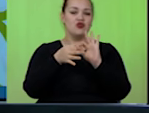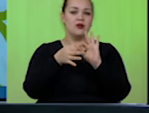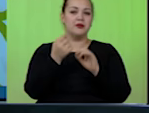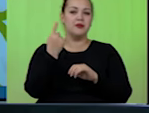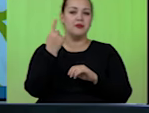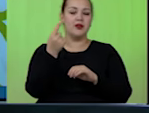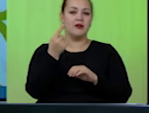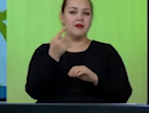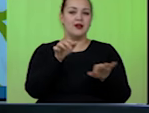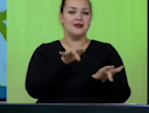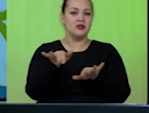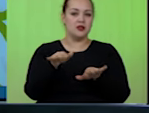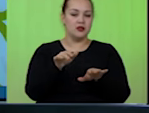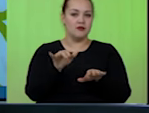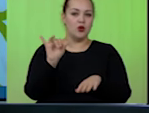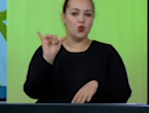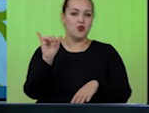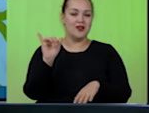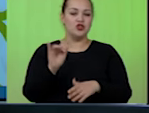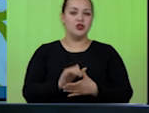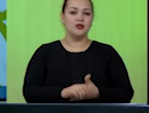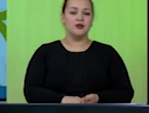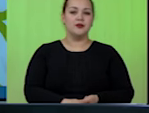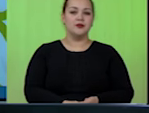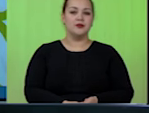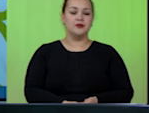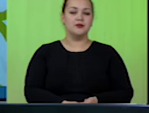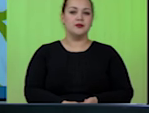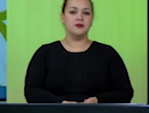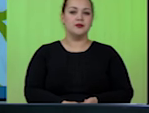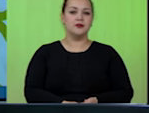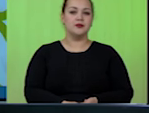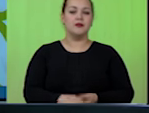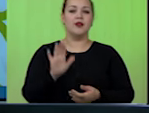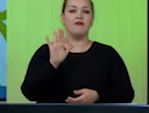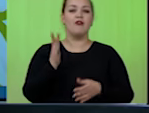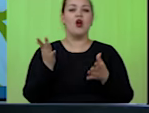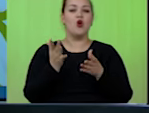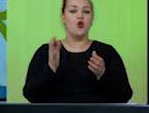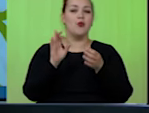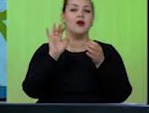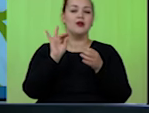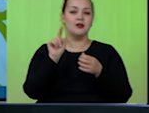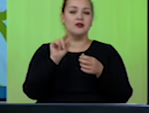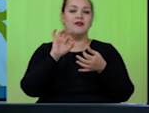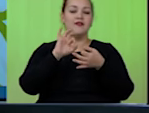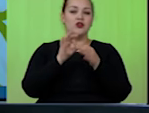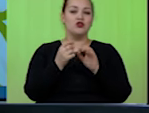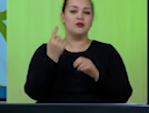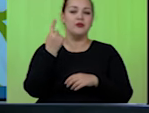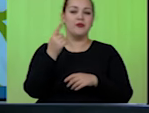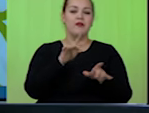первое действие умножение? В В каком из выражений